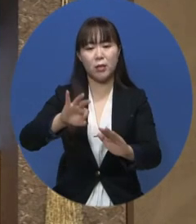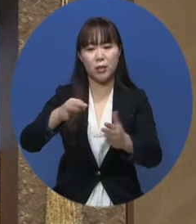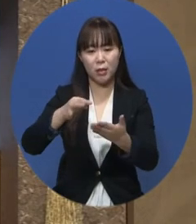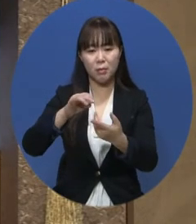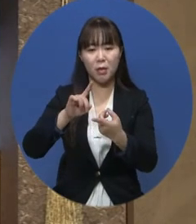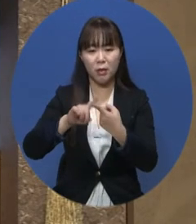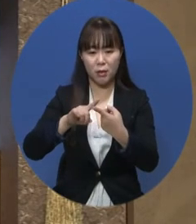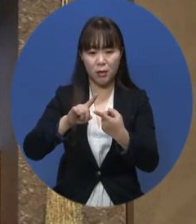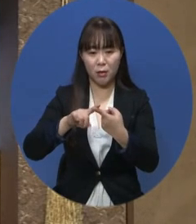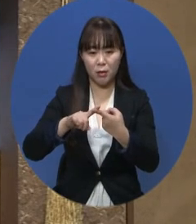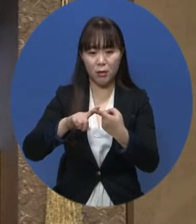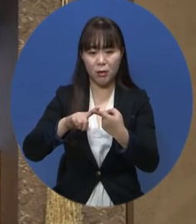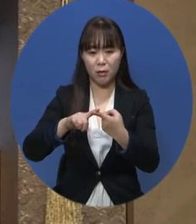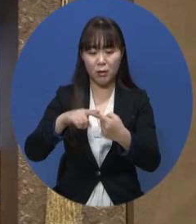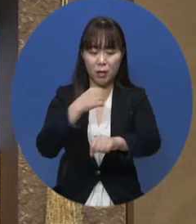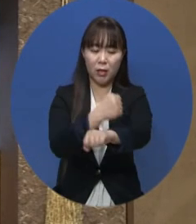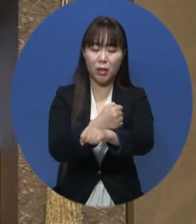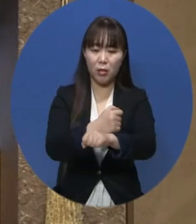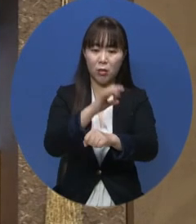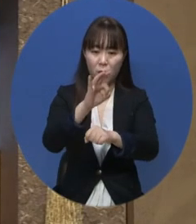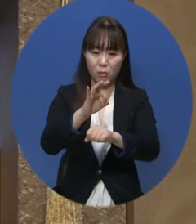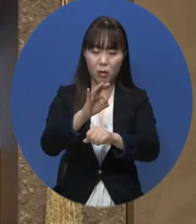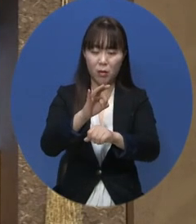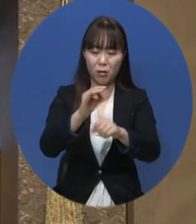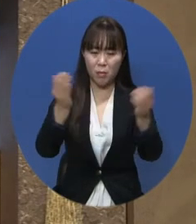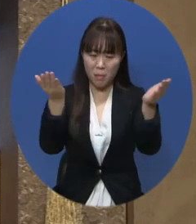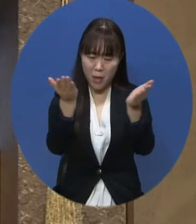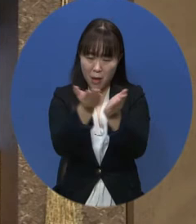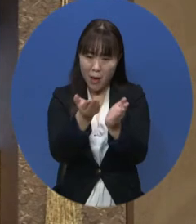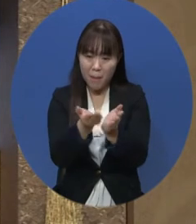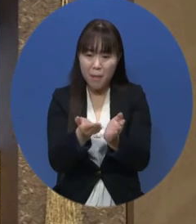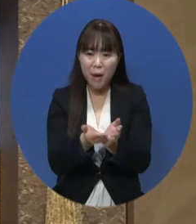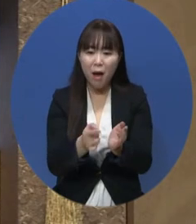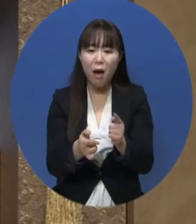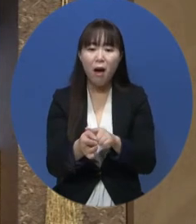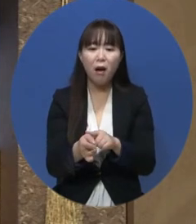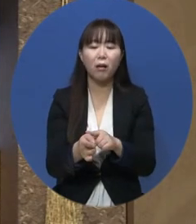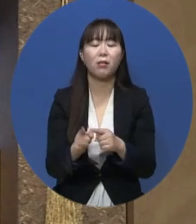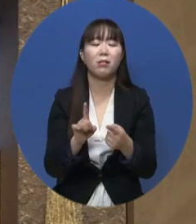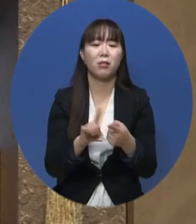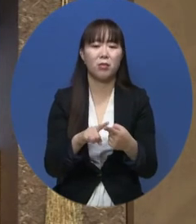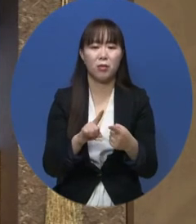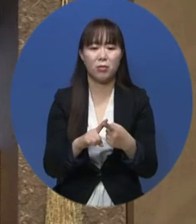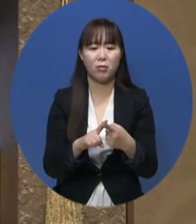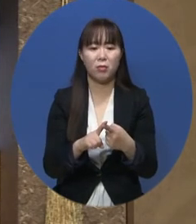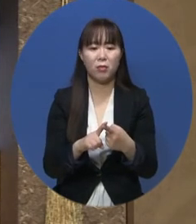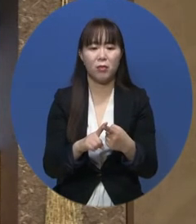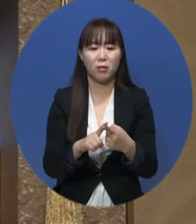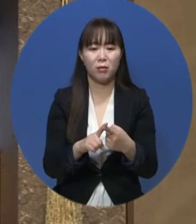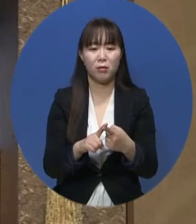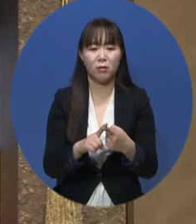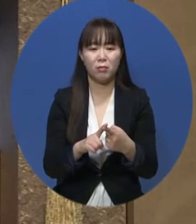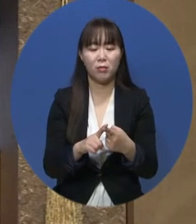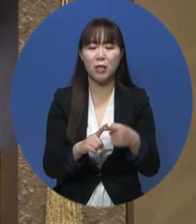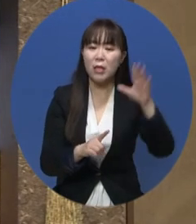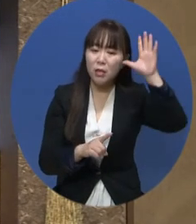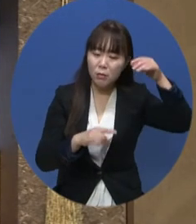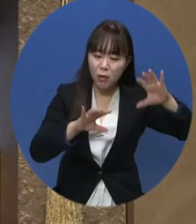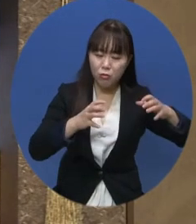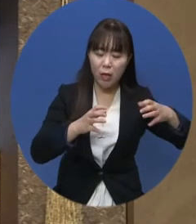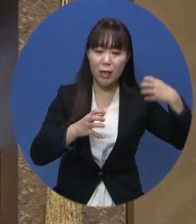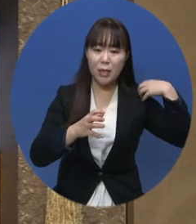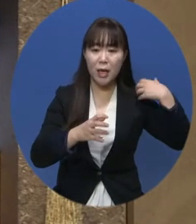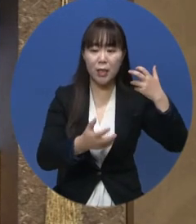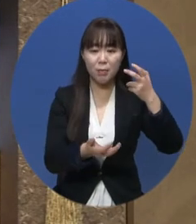이 최저임금의 인건비 구조를 맞춰놓은 것은 어쩌면 치매국가